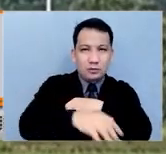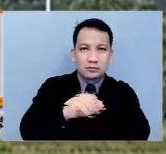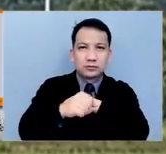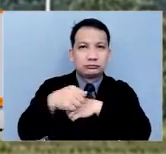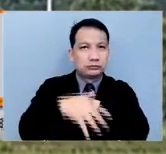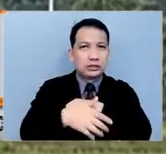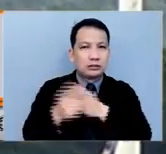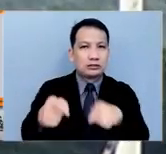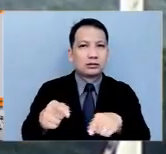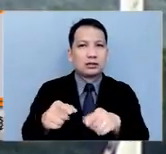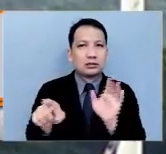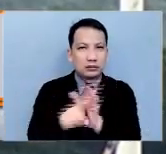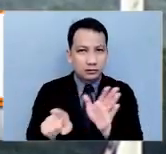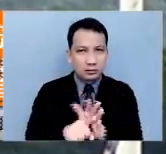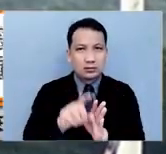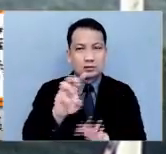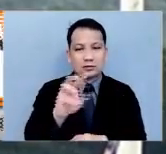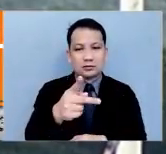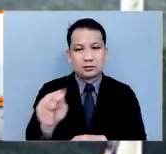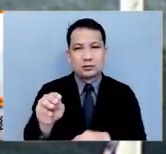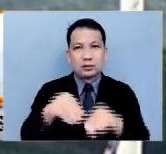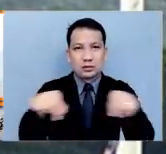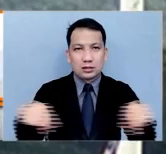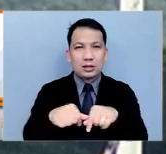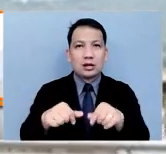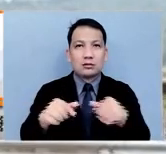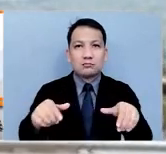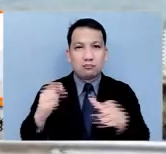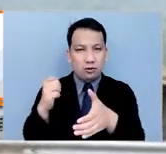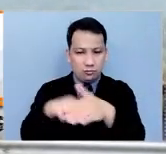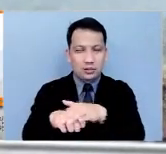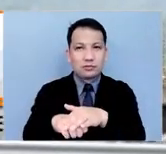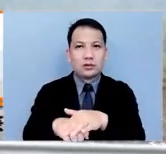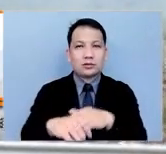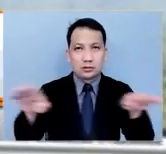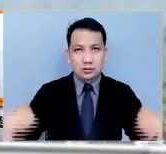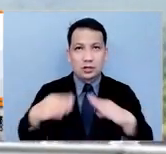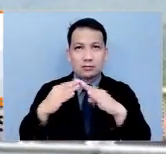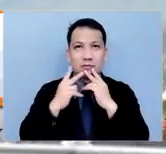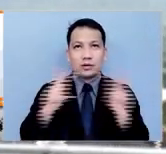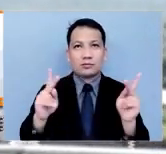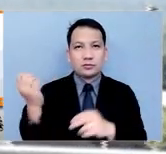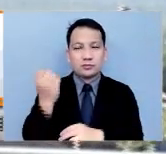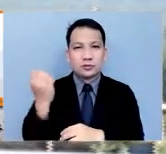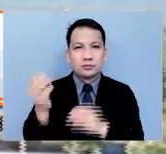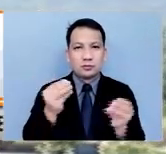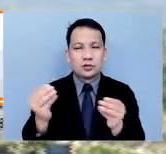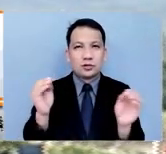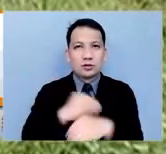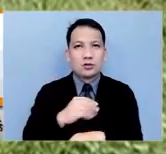loob ng 6-kilometer permanent danger zone ng Bulkang Mayon. Ang Albay Public Safety and Emergency Management